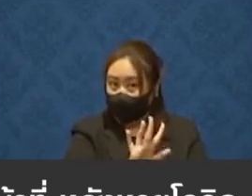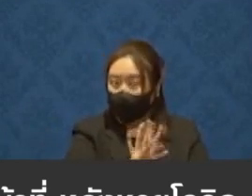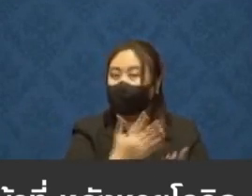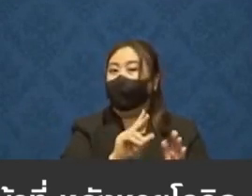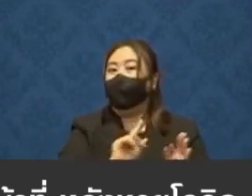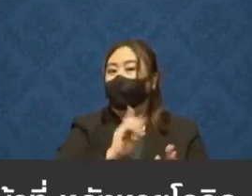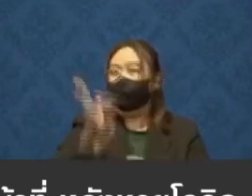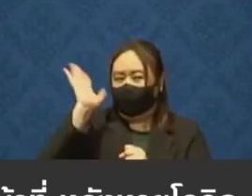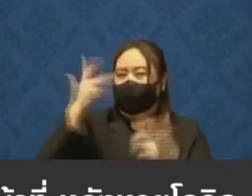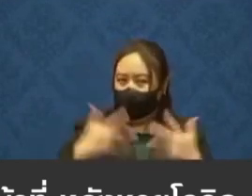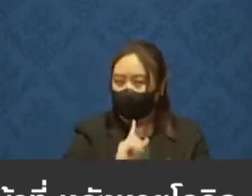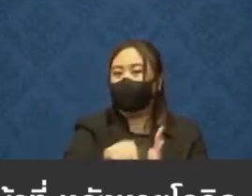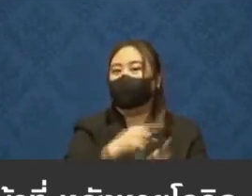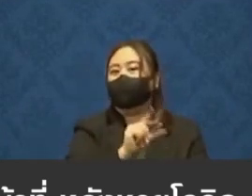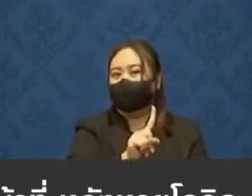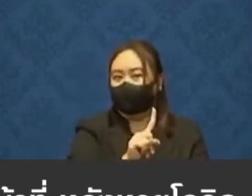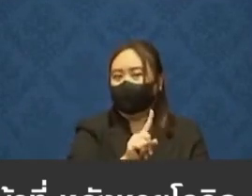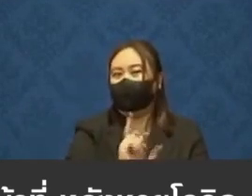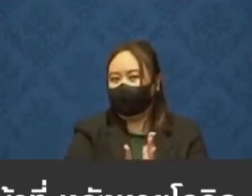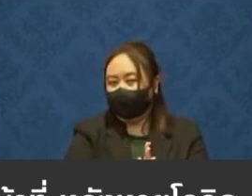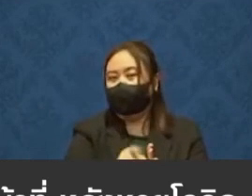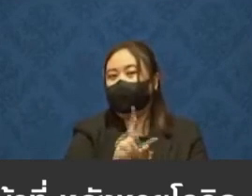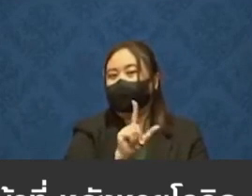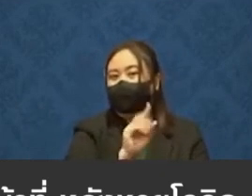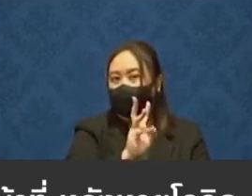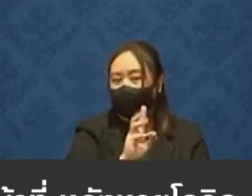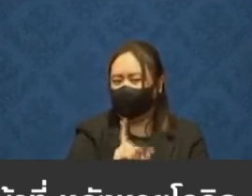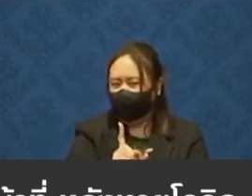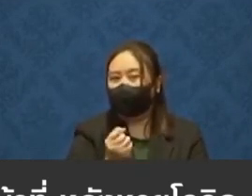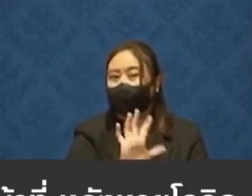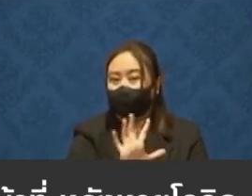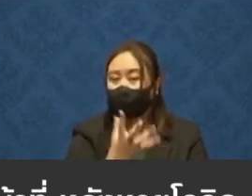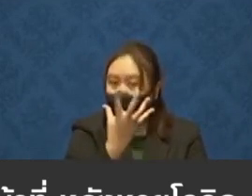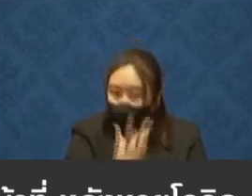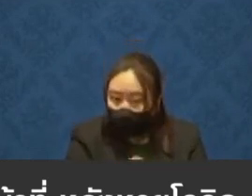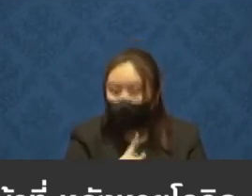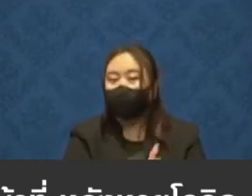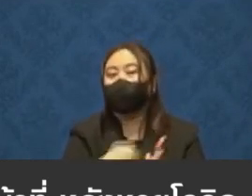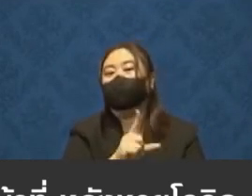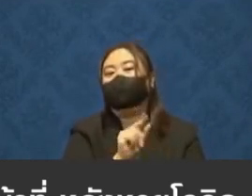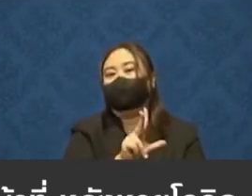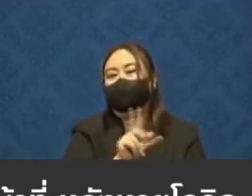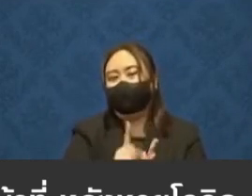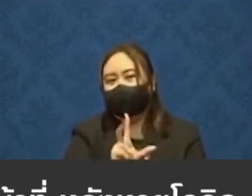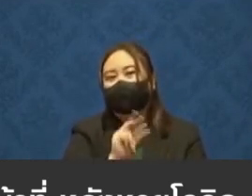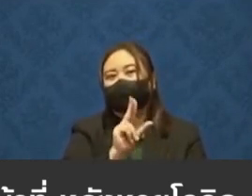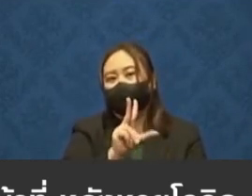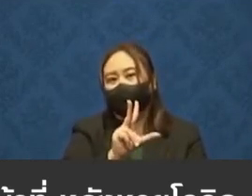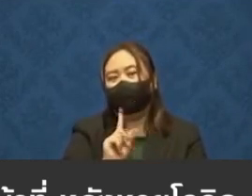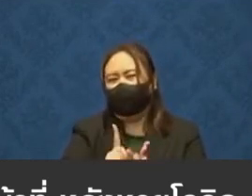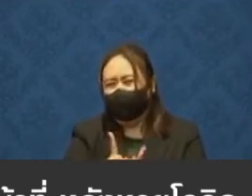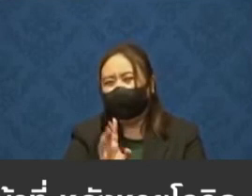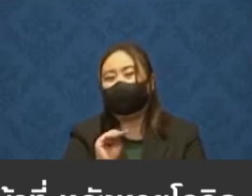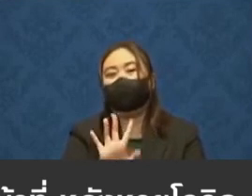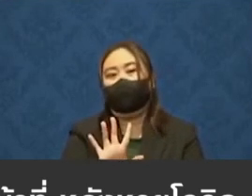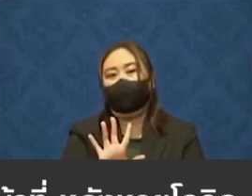พรรคฝ่ายค้านอยู่ที่23ชั่วโมง33นาทีนะครับหลังจากนั้นประชุมชี้แจงอะไรต่างๆนานาเสร็จแล้วก็เริ่ม